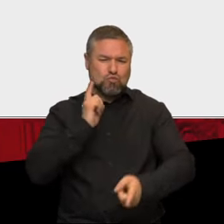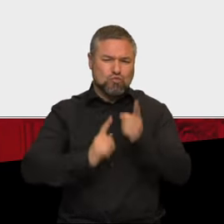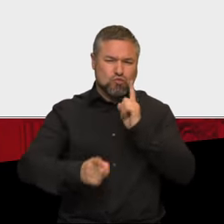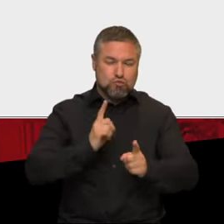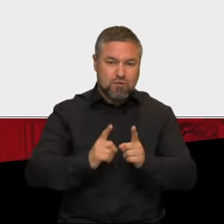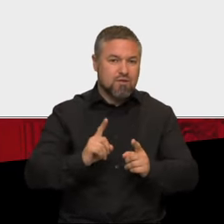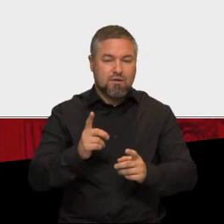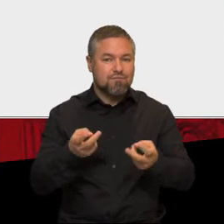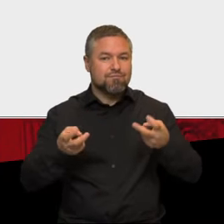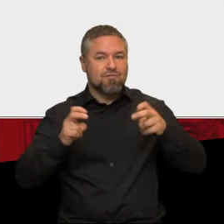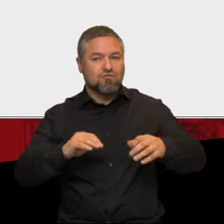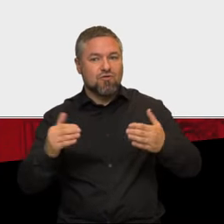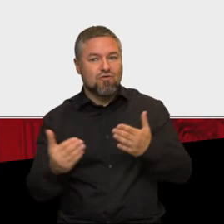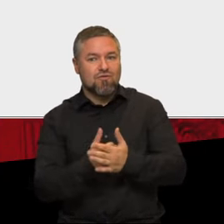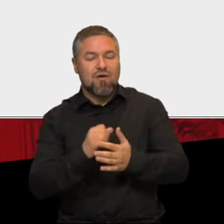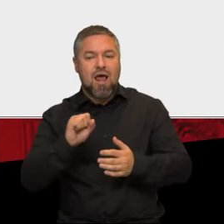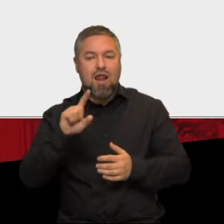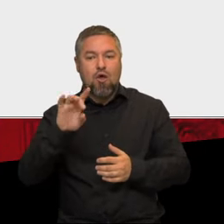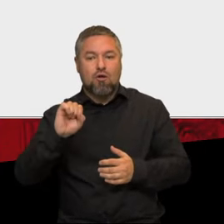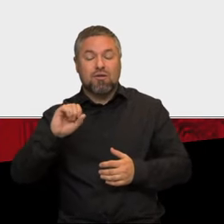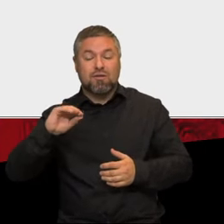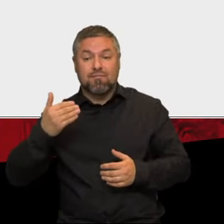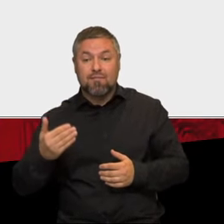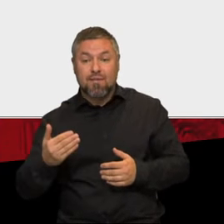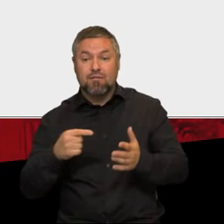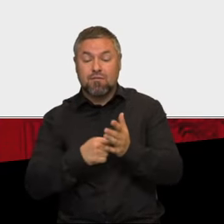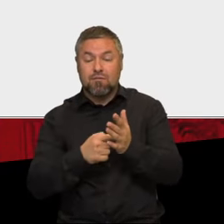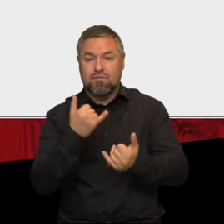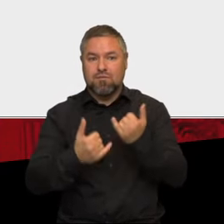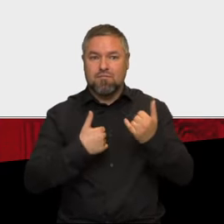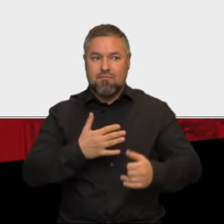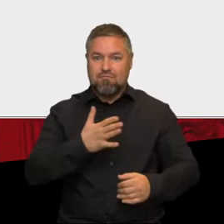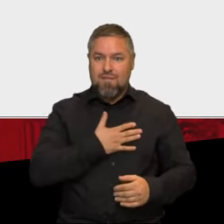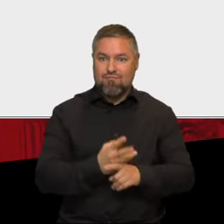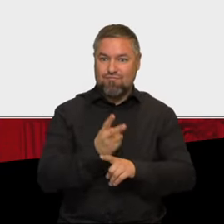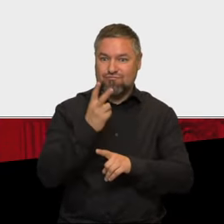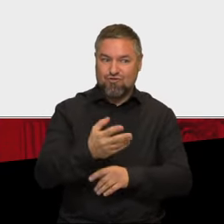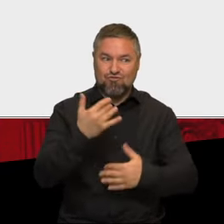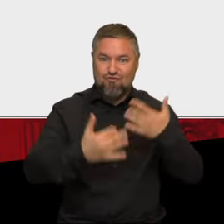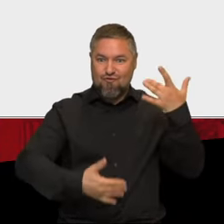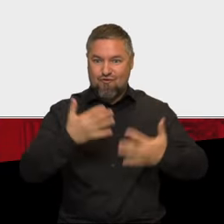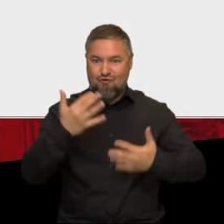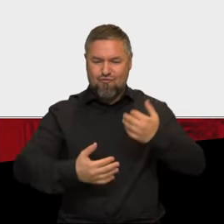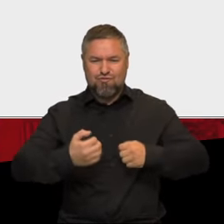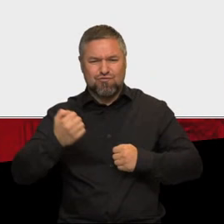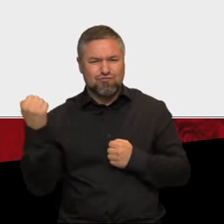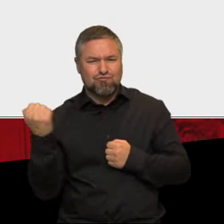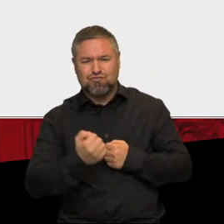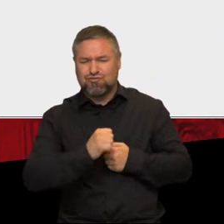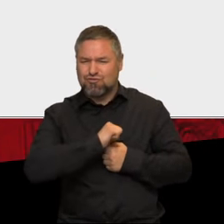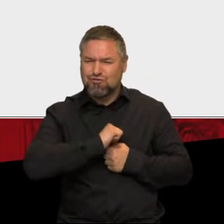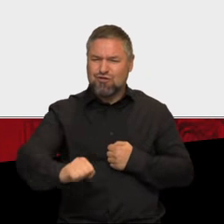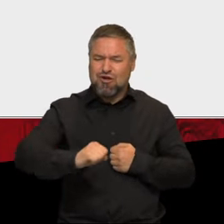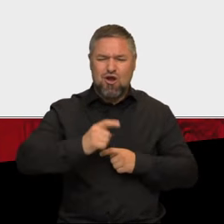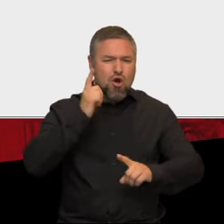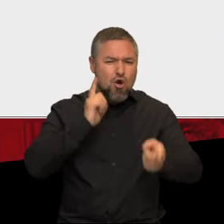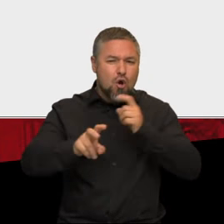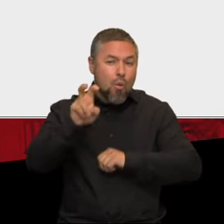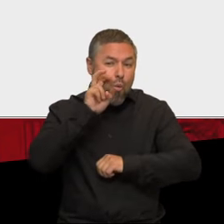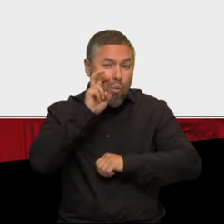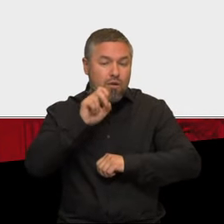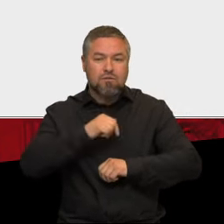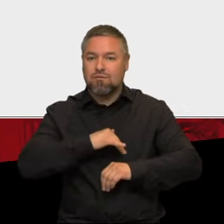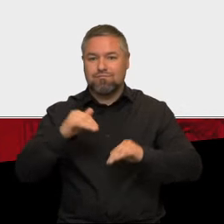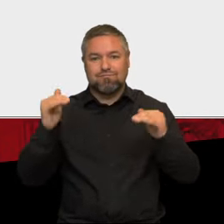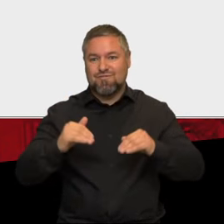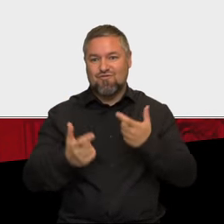exascali, ale powstanie nowych algorytmów, gdyż nawet gdybyśmy już mieli dostępne komputery w exascali, te superszybkie, i tak